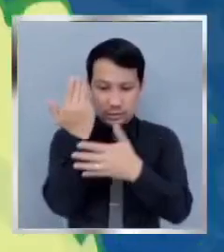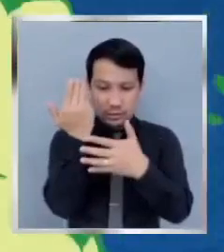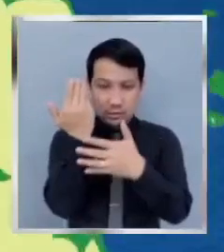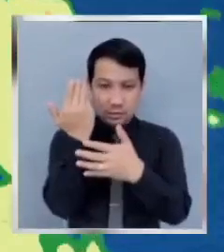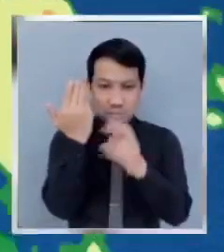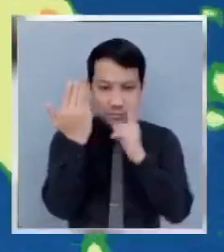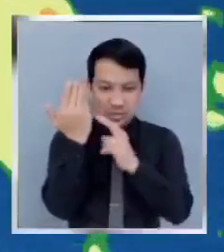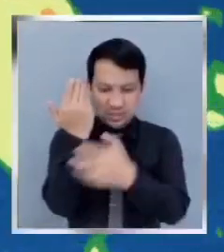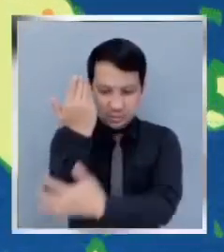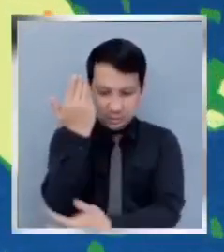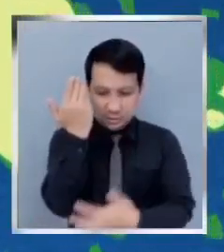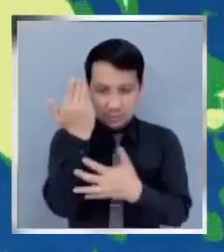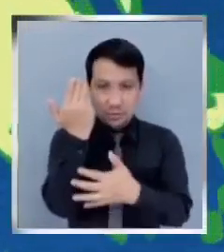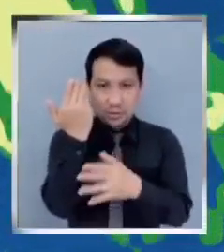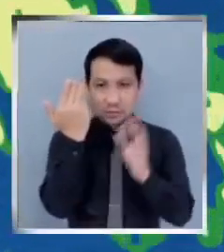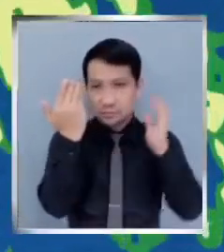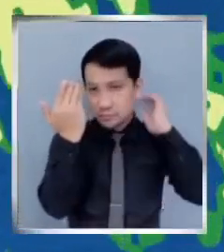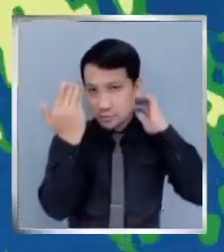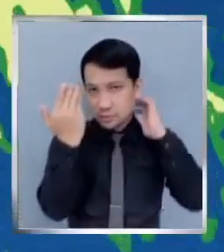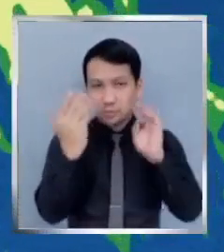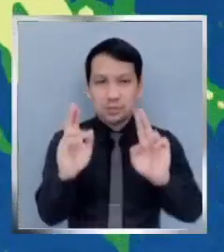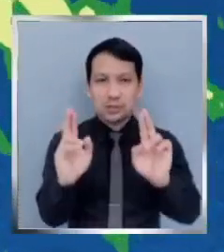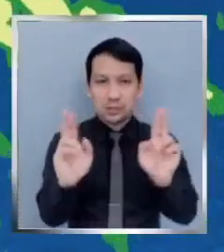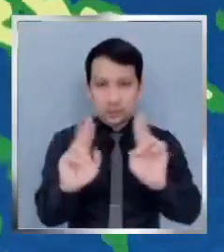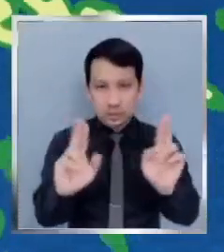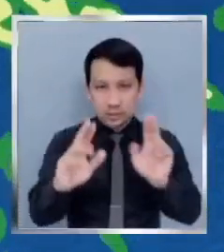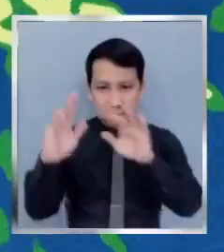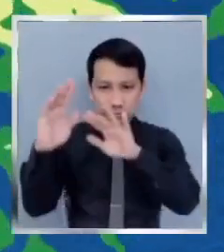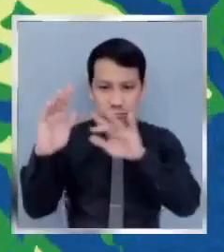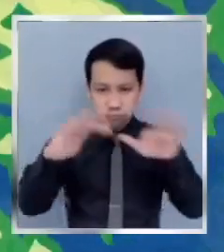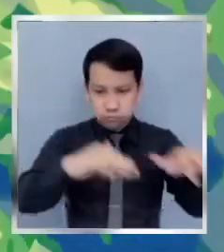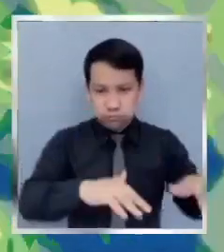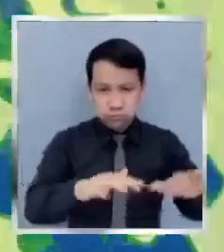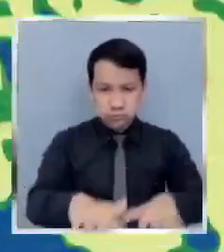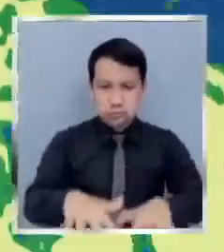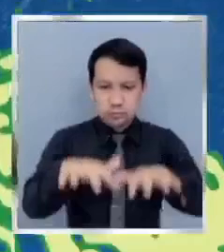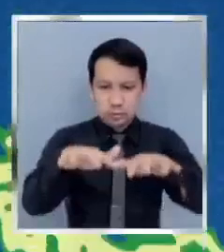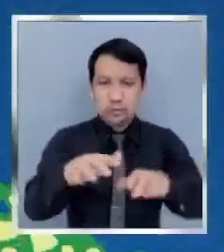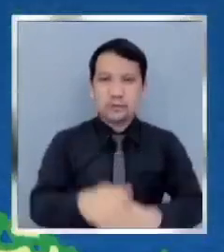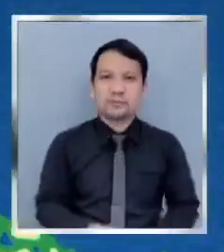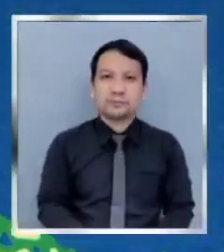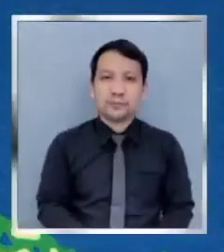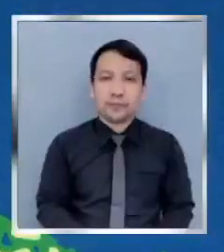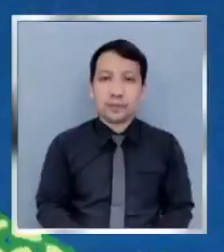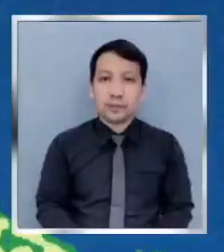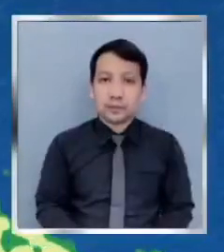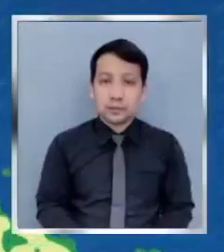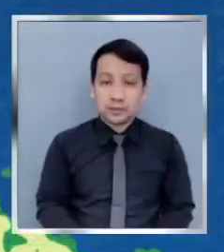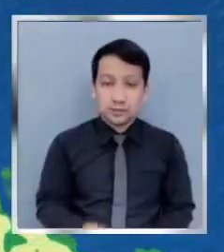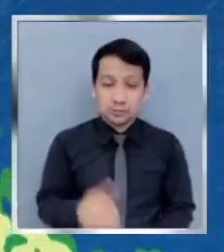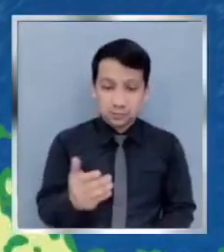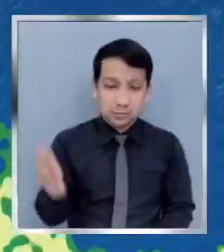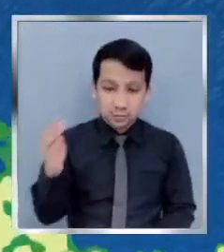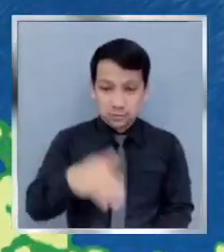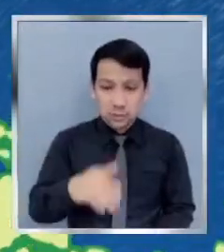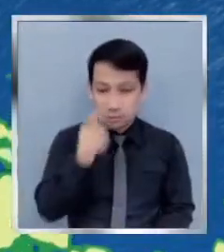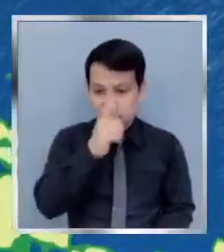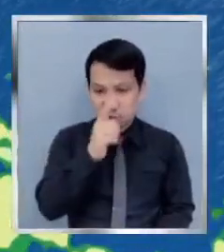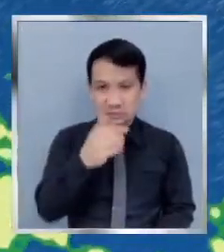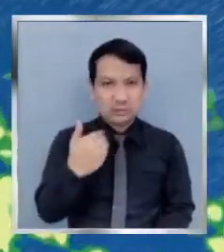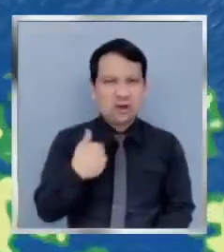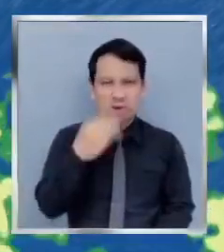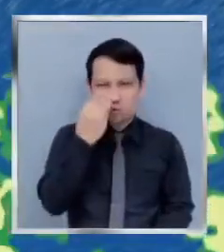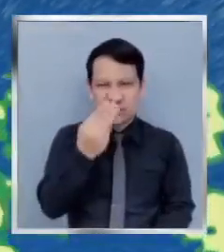Maging I am ready sa banta ng baha o pagguho ng lupa. Mababa naman ang tsansa ng ulan sa halos buong Luzon, maliban sa